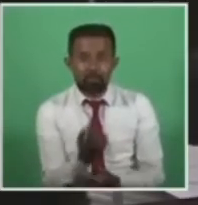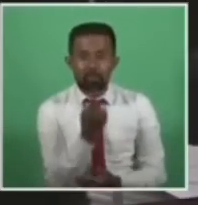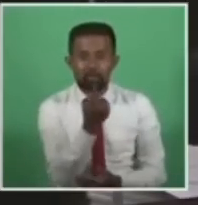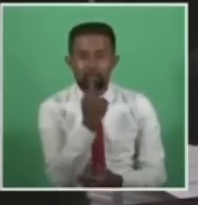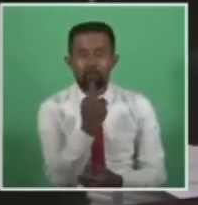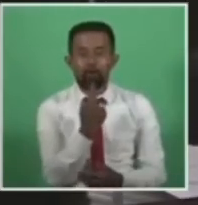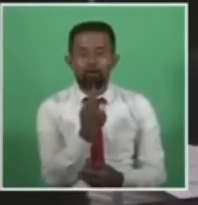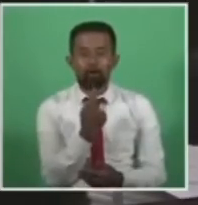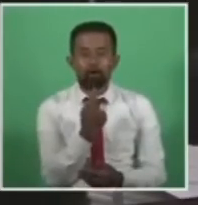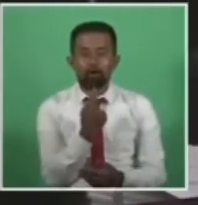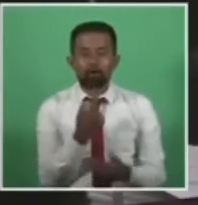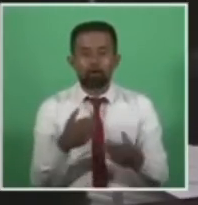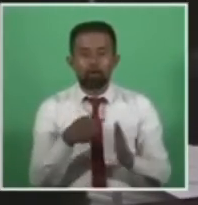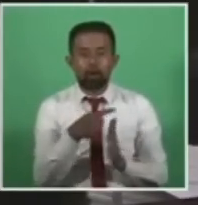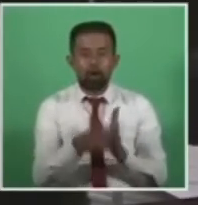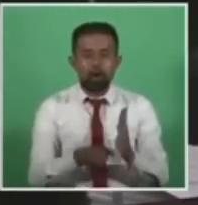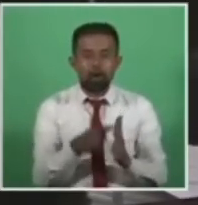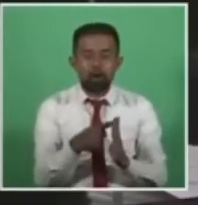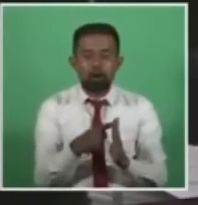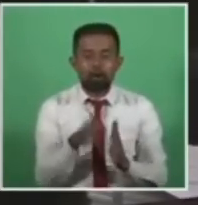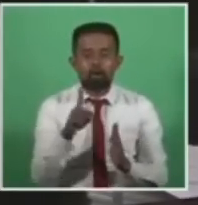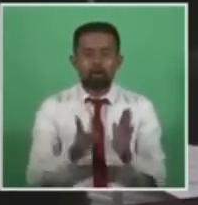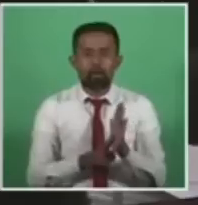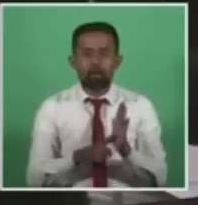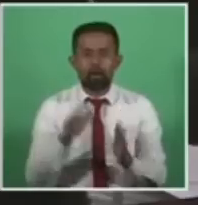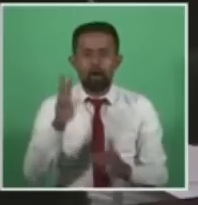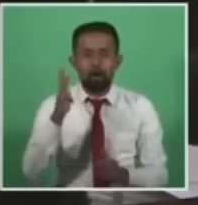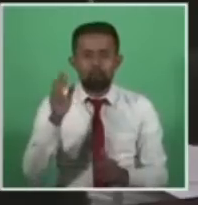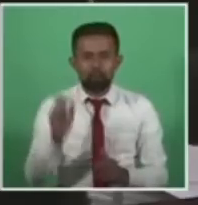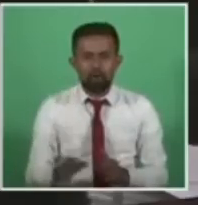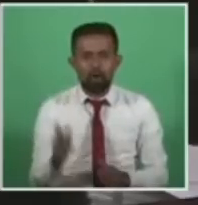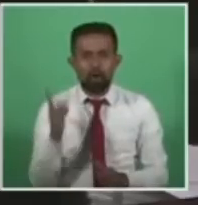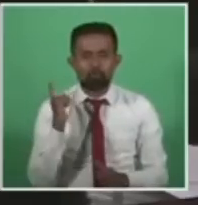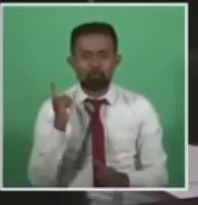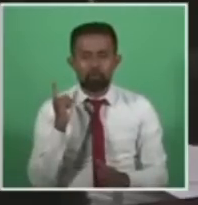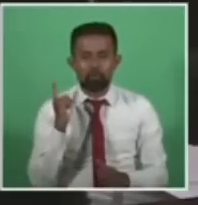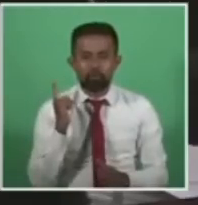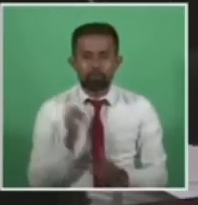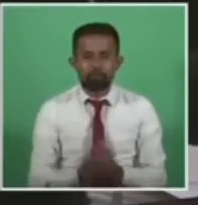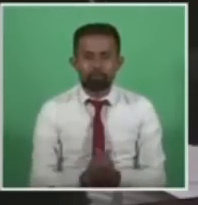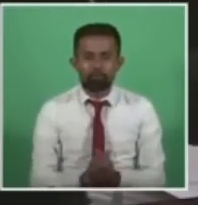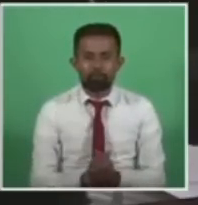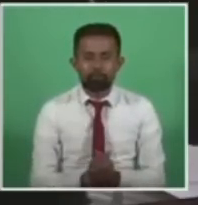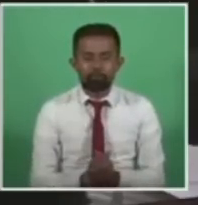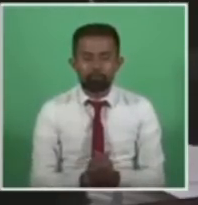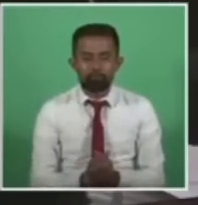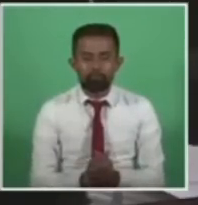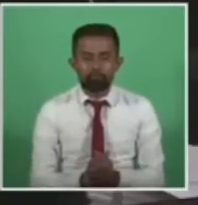ඒ ගමන අපේ රටේ ඉන්නේ 190,000ක් විතර හමුදාව, යුද හමුදාව